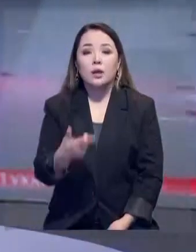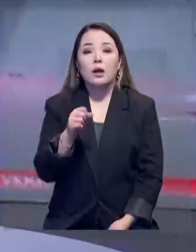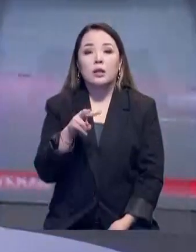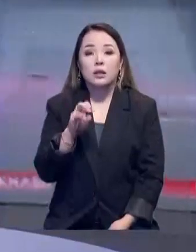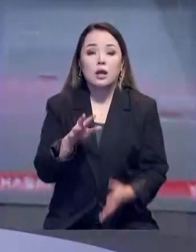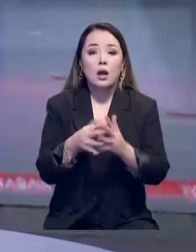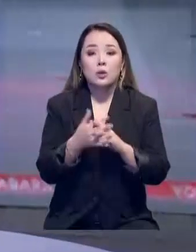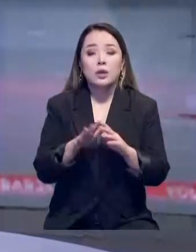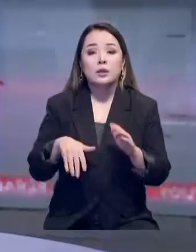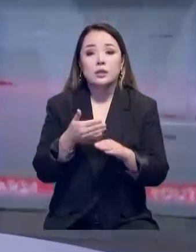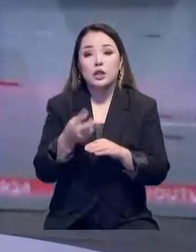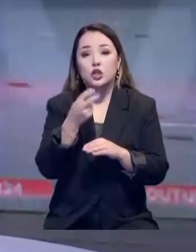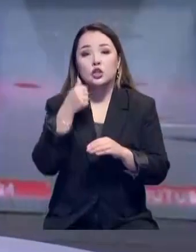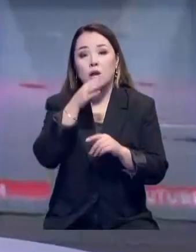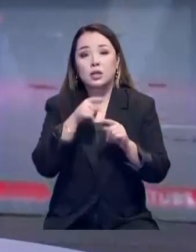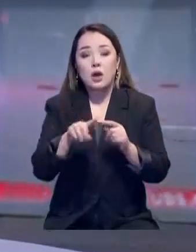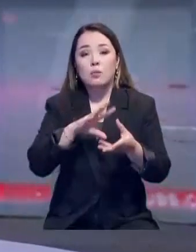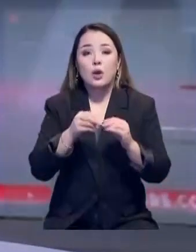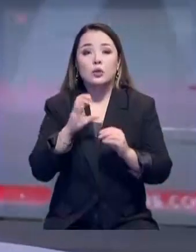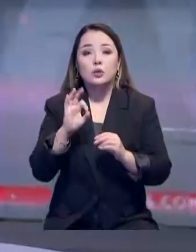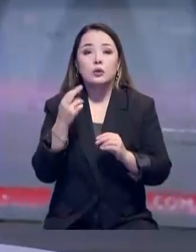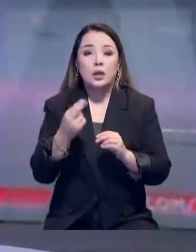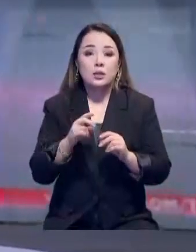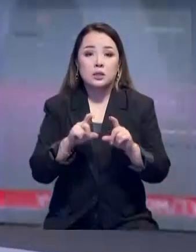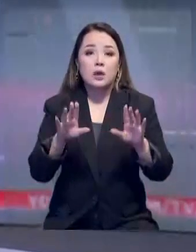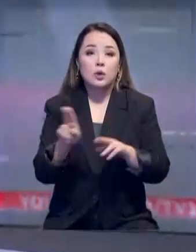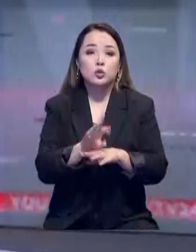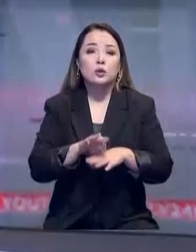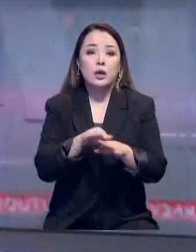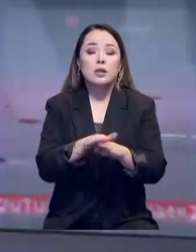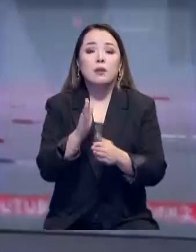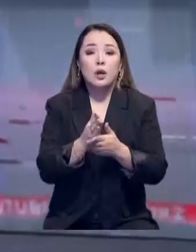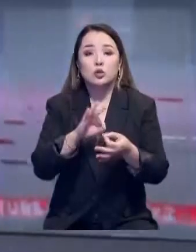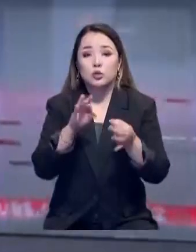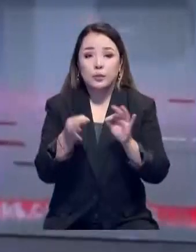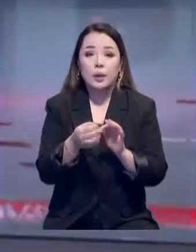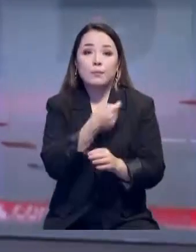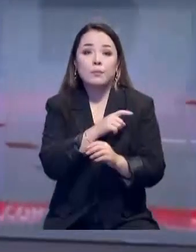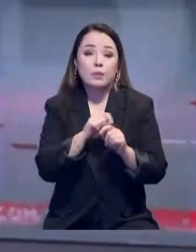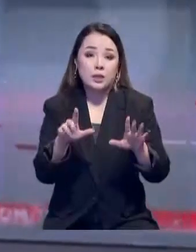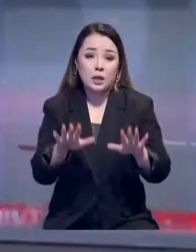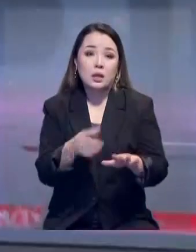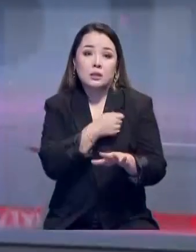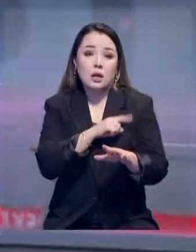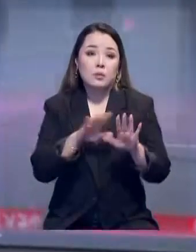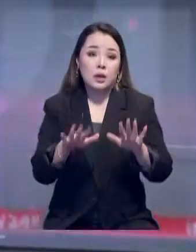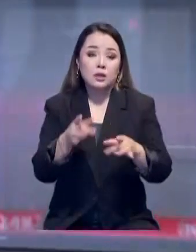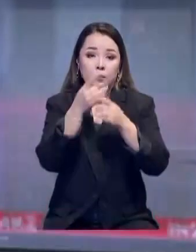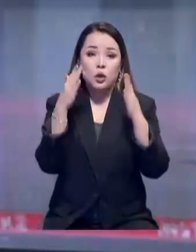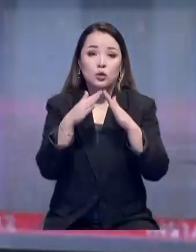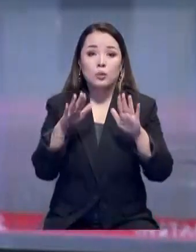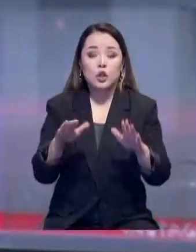Галкин ауылында кейінгі 2 жыл ішінде барлық әлеуметтік нысан күрделі жөндеуден өтті. Мектеп, дәрігерлік амбулатория, мәдениет үйі